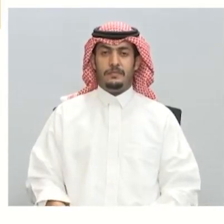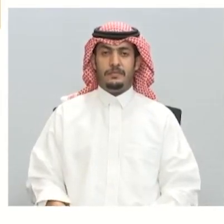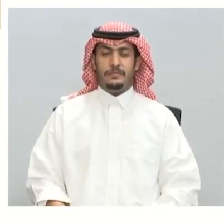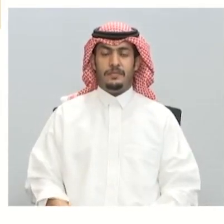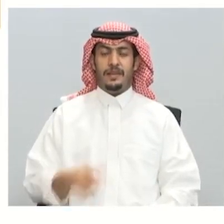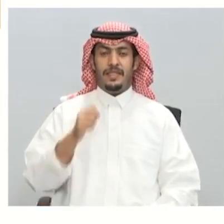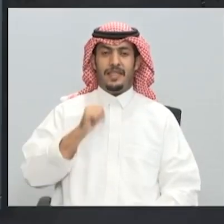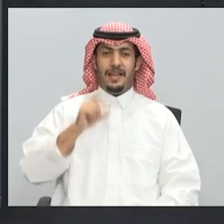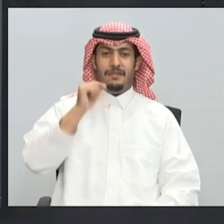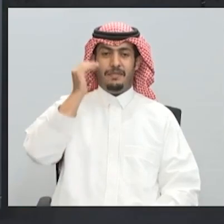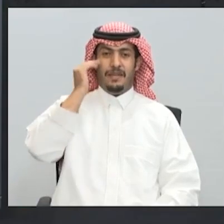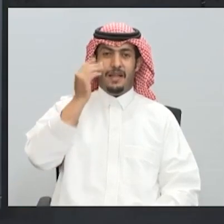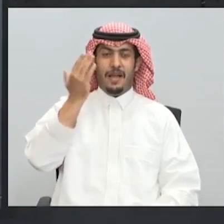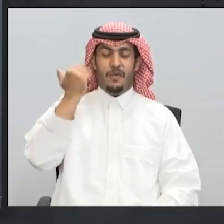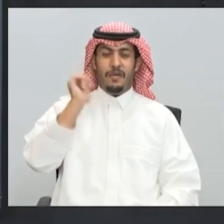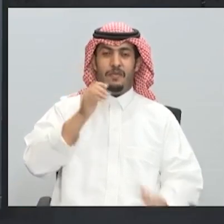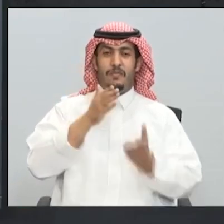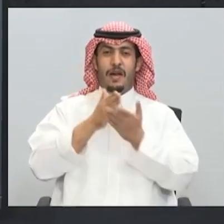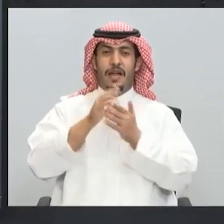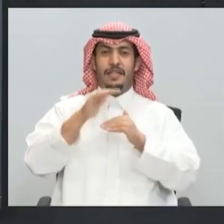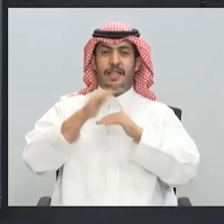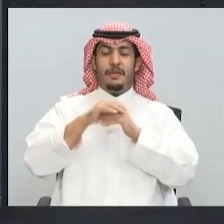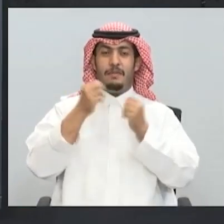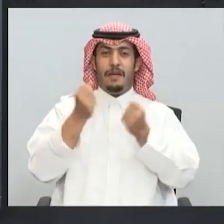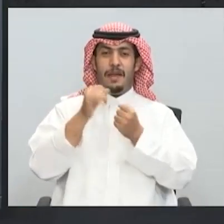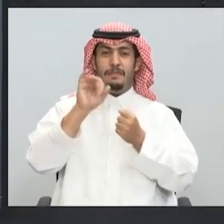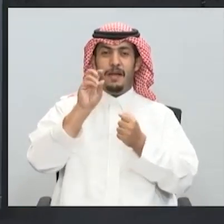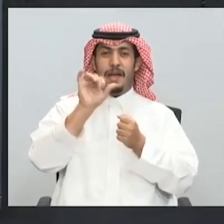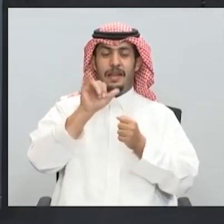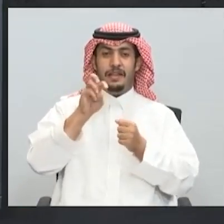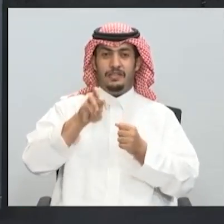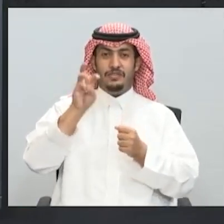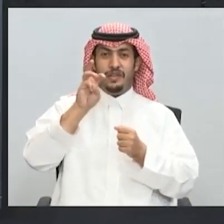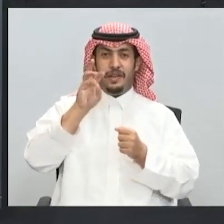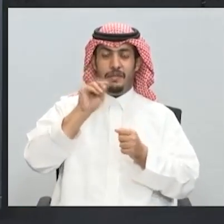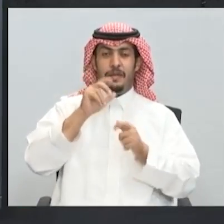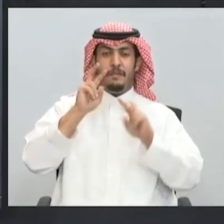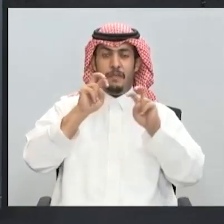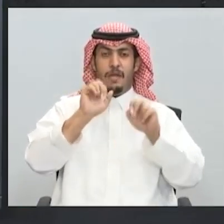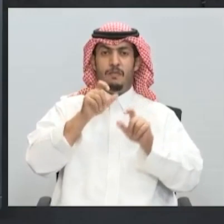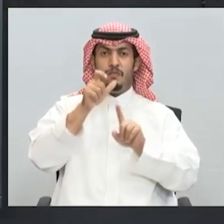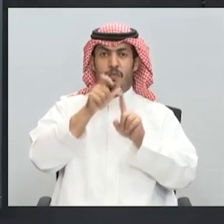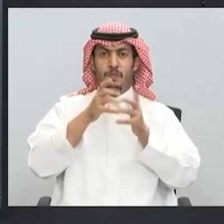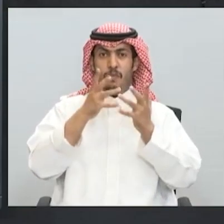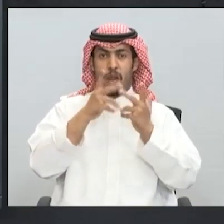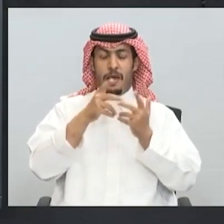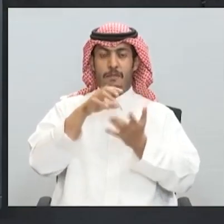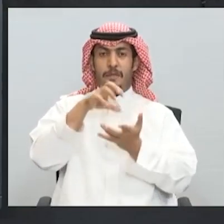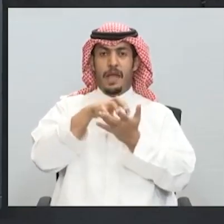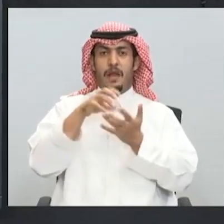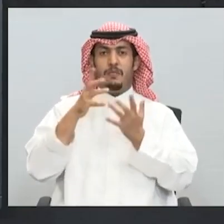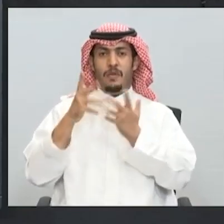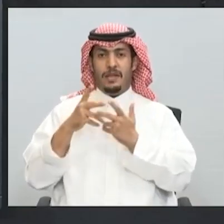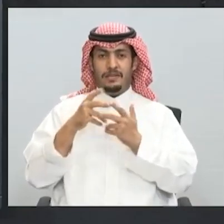لو تذكر عزيزي الطالب تناولنا في مقرر ايضا التربيه المهنيه ان الشركات تبحث عن موظف المناسب في المكان المناسب